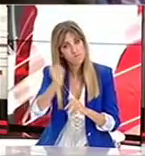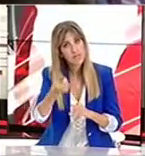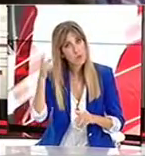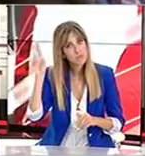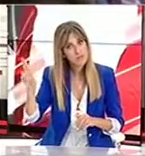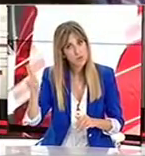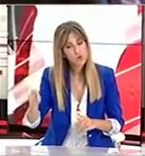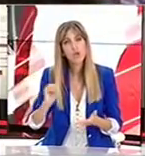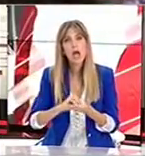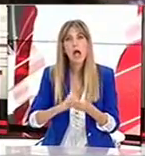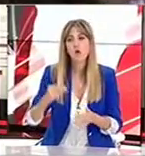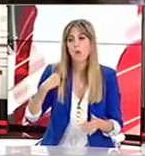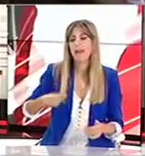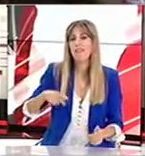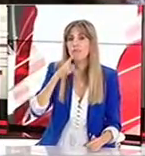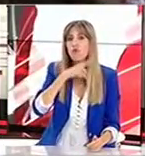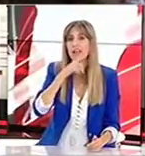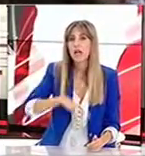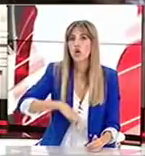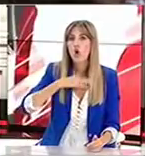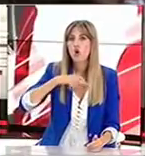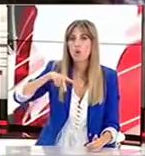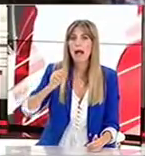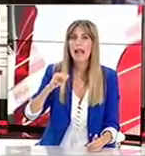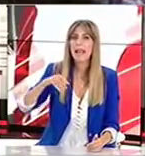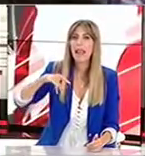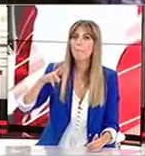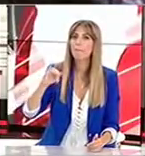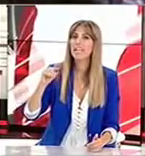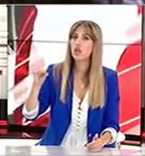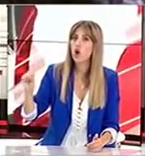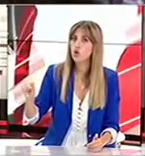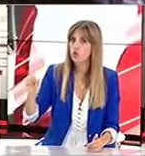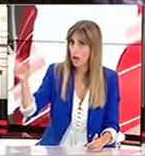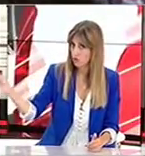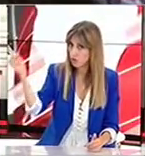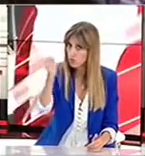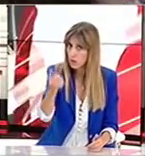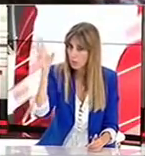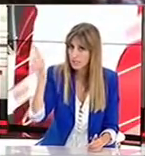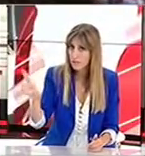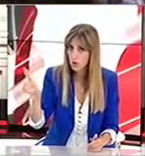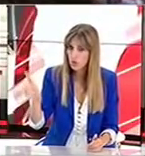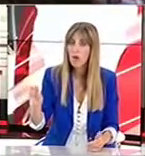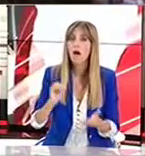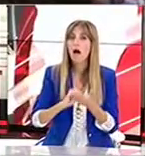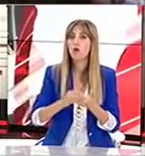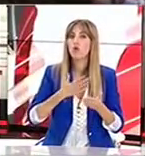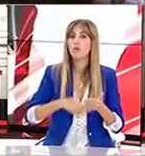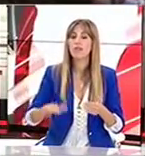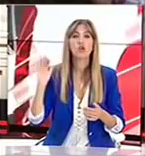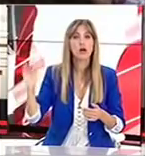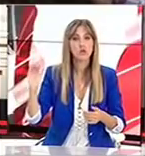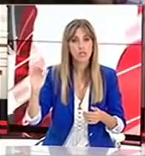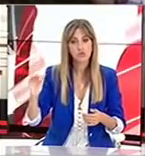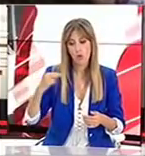Λαμπρινό. Και επειδή λίγο νωρίτερα κάνατε λόγο για νέα κουλτούρα συνεννόησης, θέλω να σας ρωτήσω αν ο ΣΥΡΙΖΑ θα στηρίξει στην